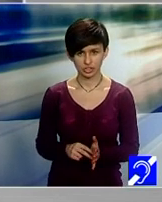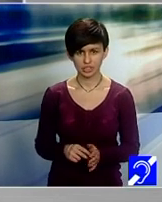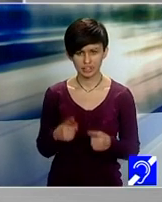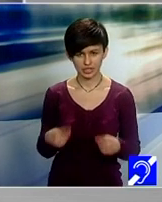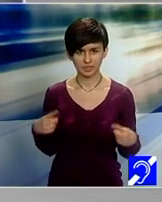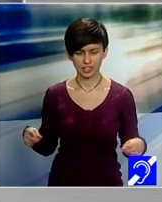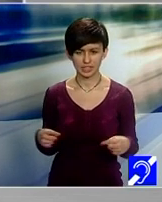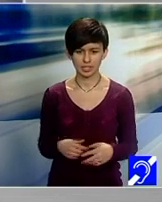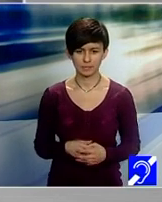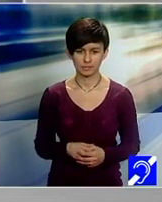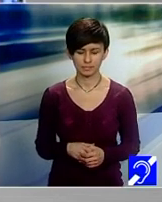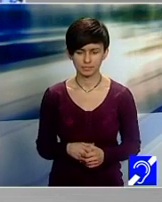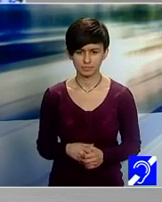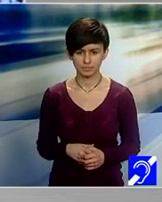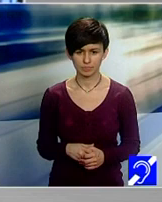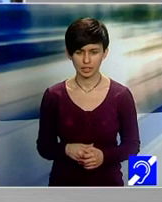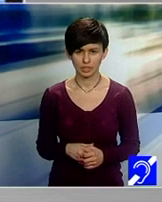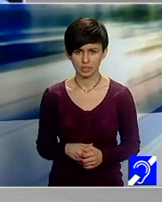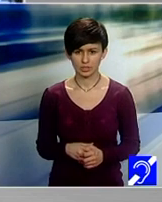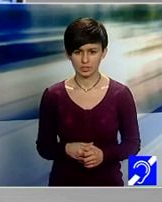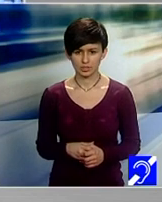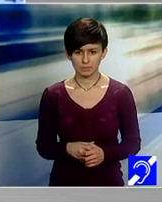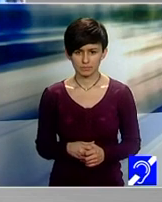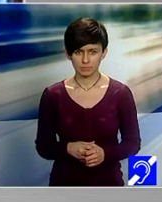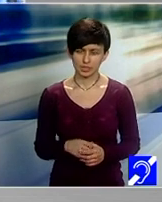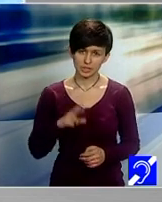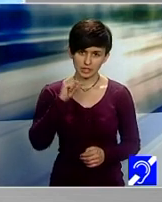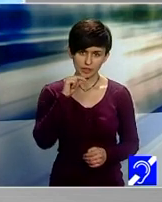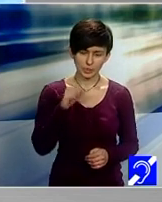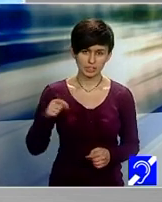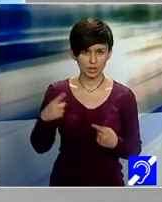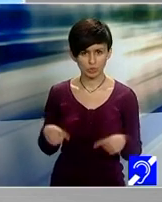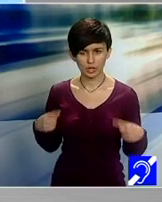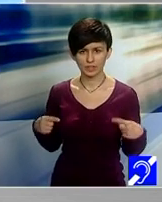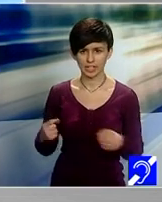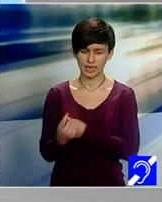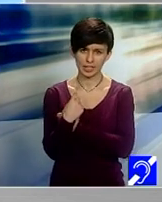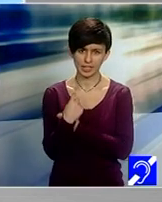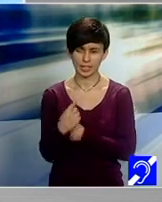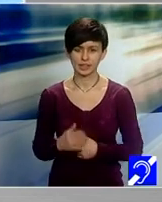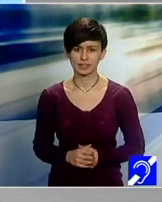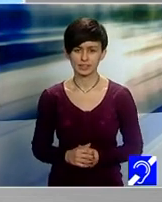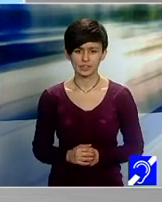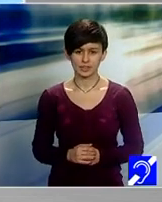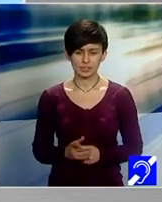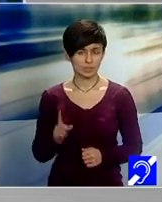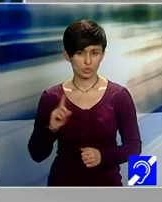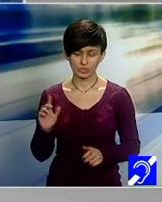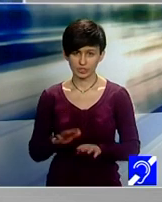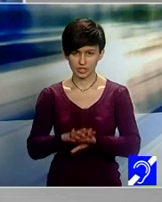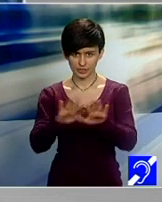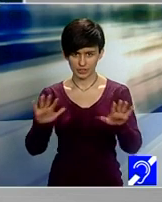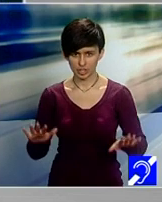invoce această neconstituționalitate cu fiecare client în parte. Deci nu va fi o chestiune generală, va trebui să